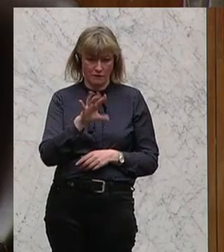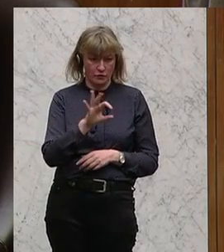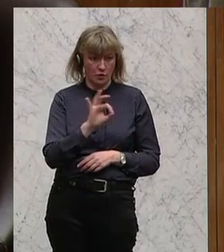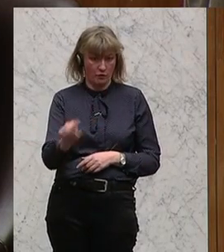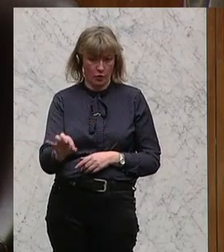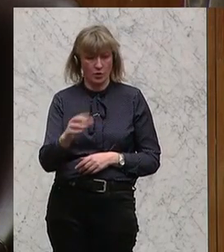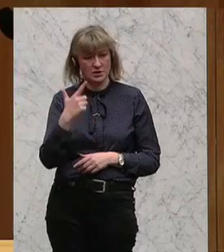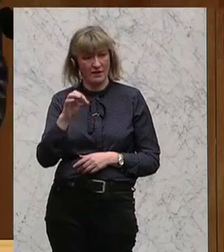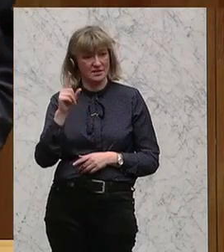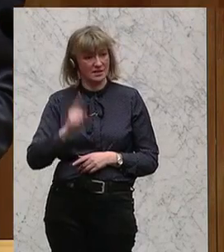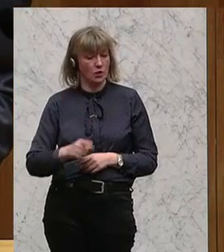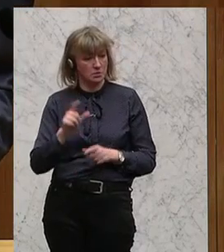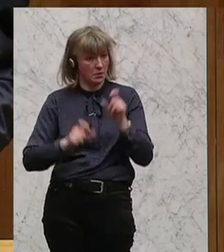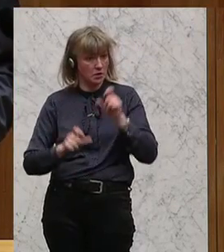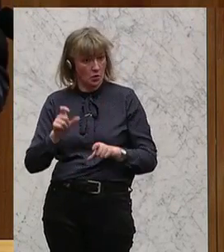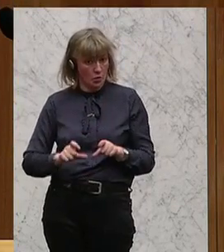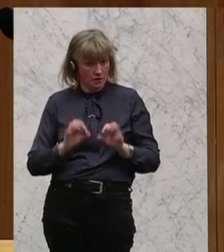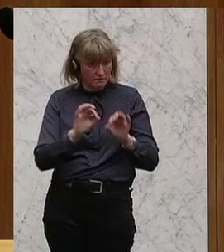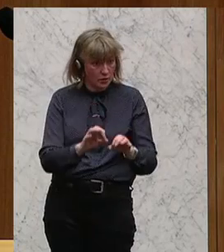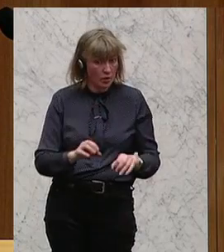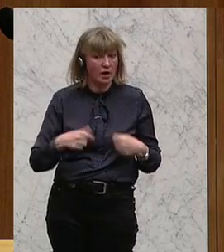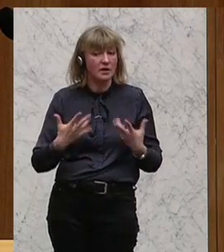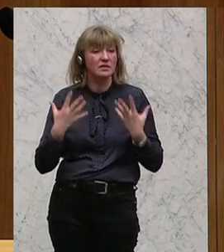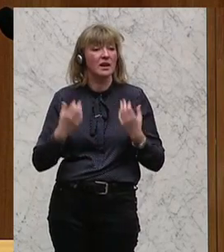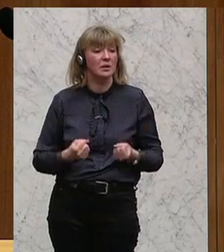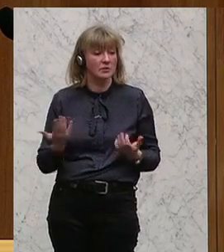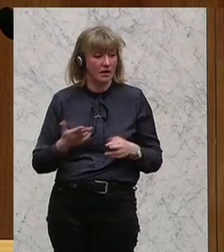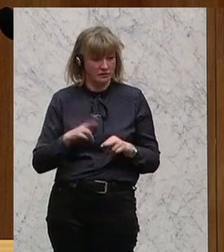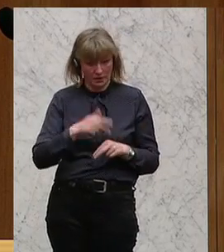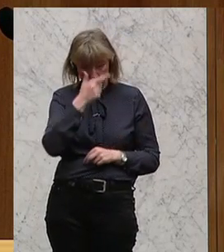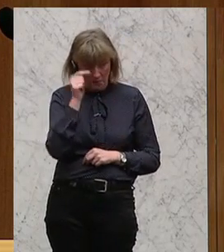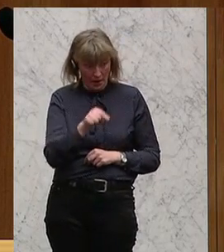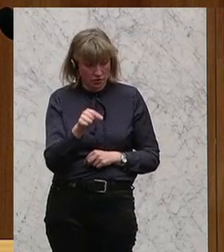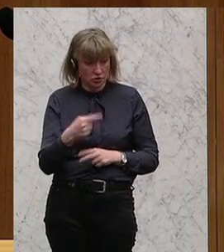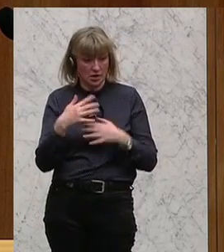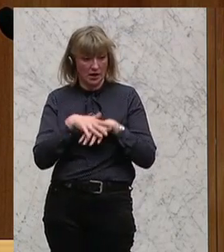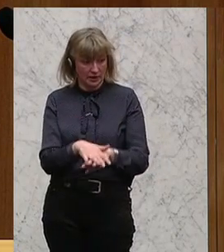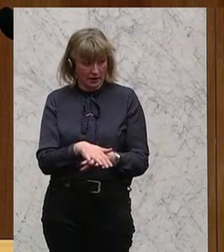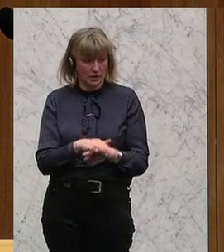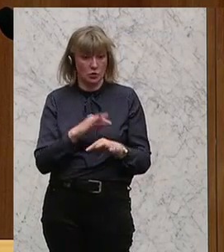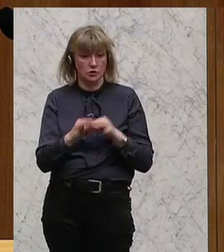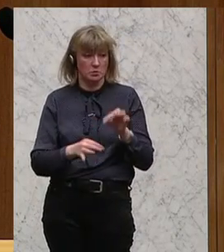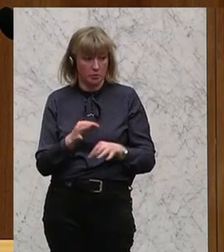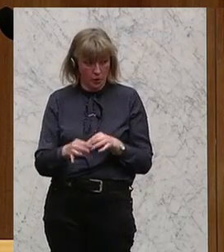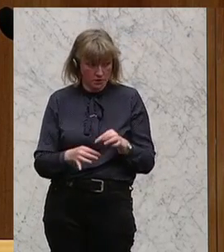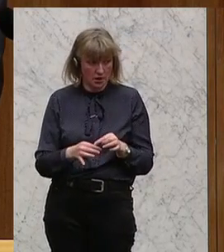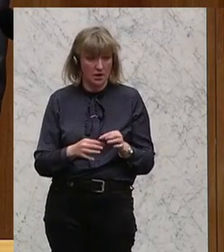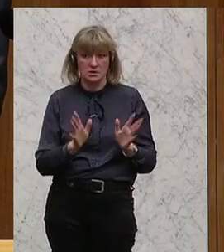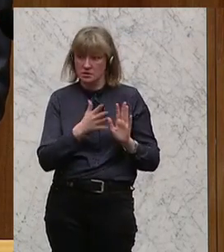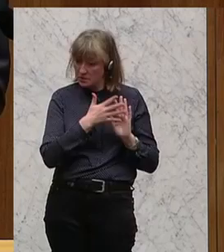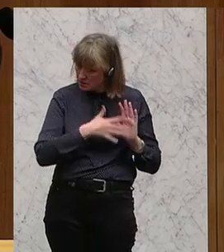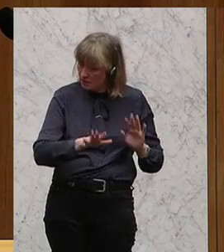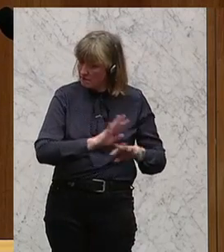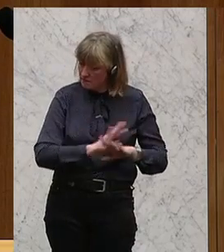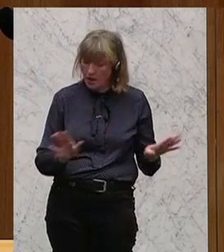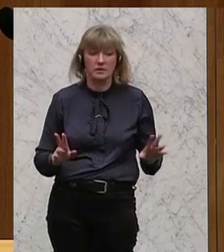bis 20.000 Personen mit dem Ergebnis, dass wenn Sie die Menschen durch diesen Integrationsprozess durchgeschleust